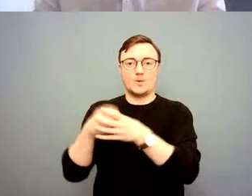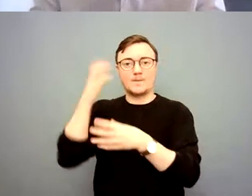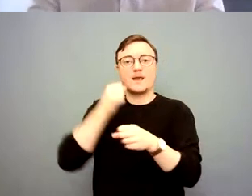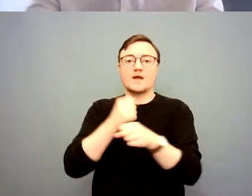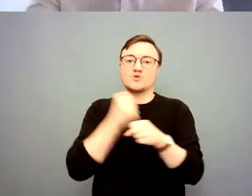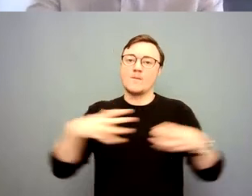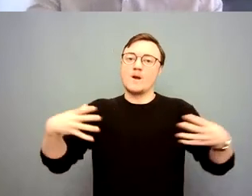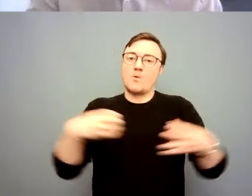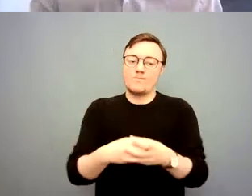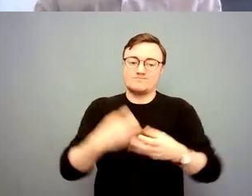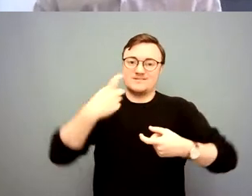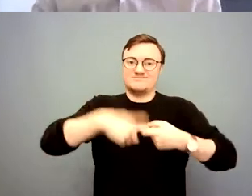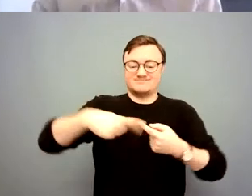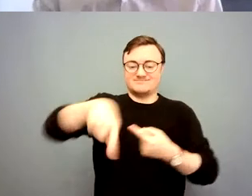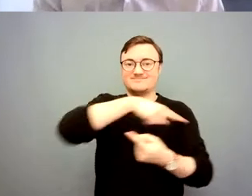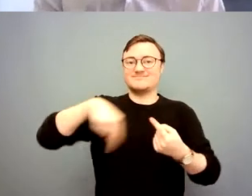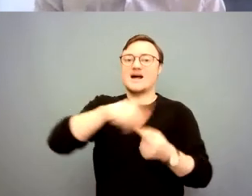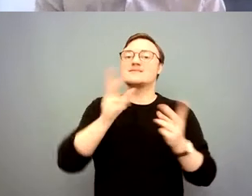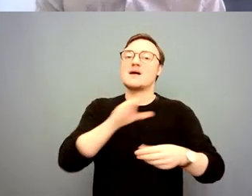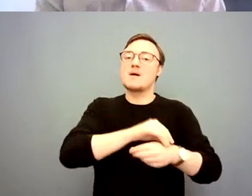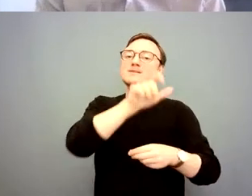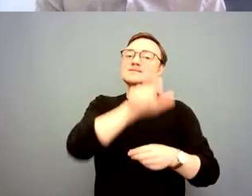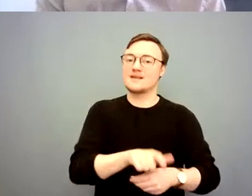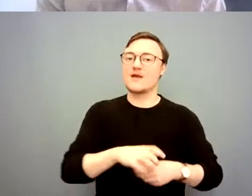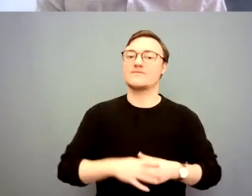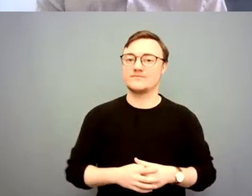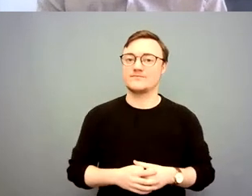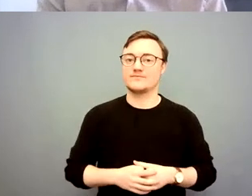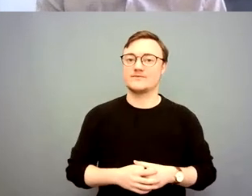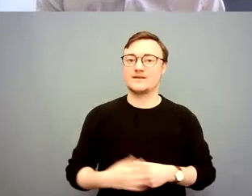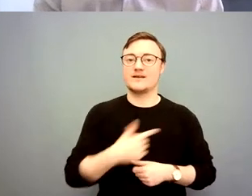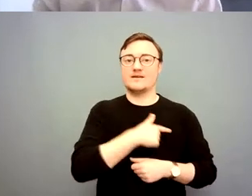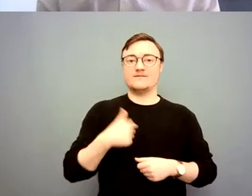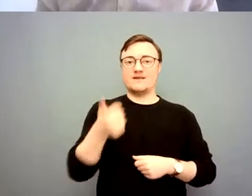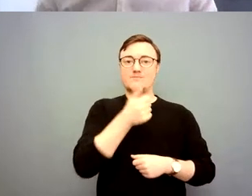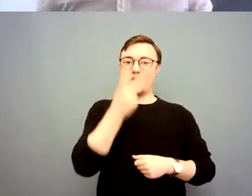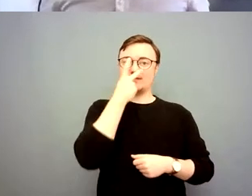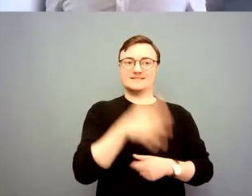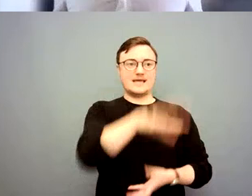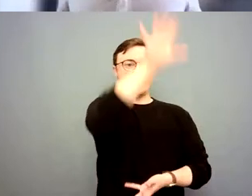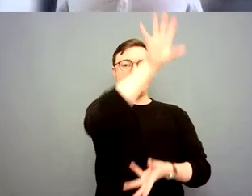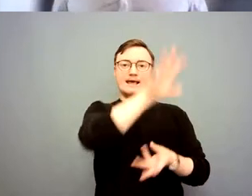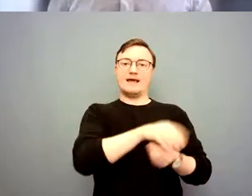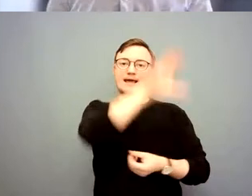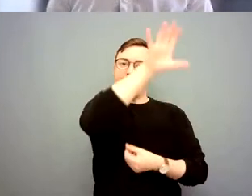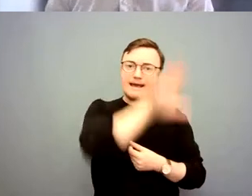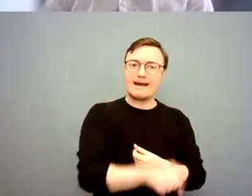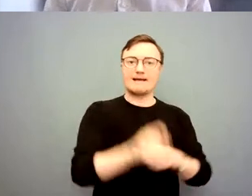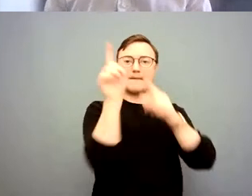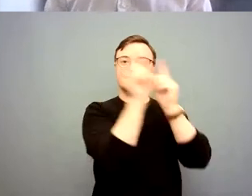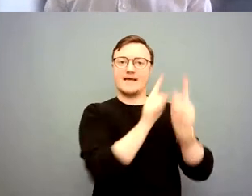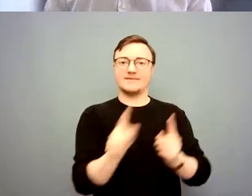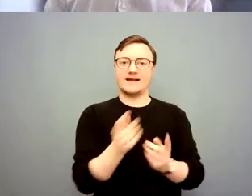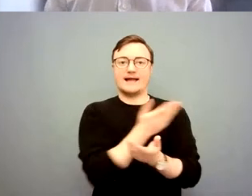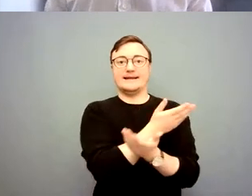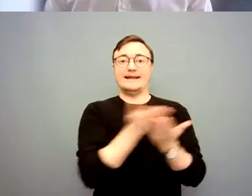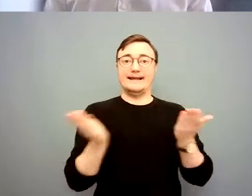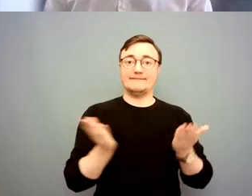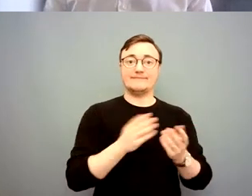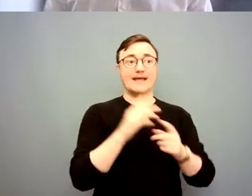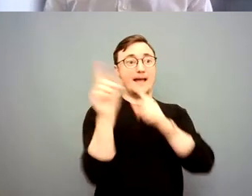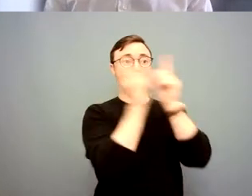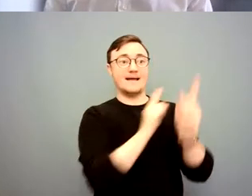och psykisk hälsa. Vi behöver se hela människan och inte bara dela upp människor i